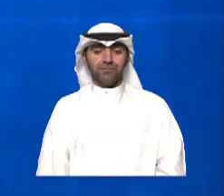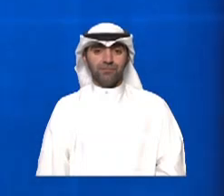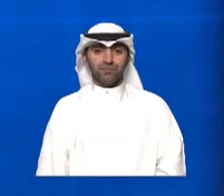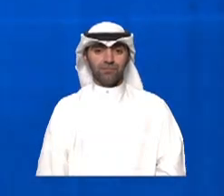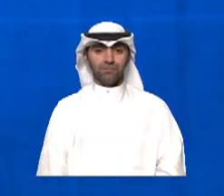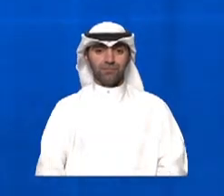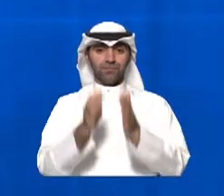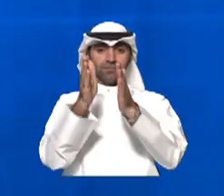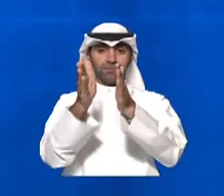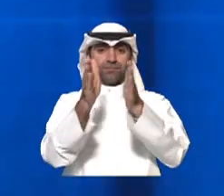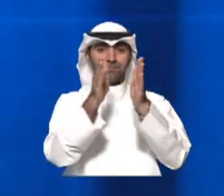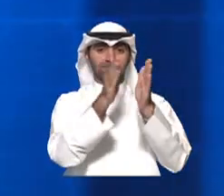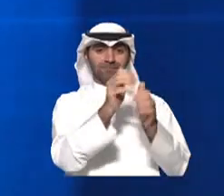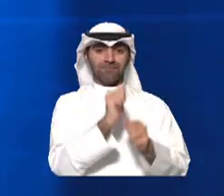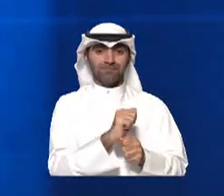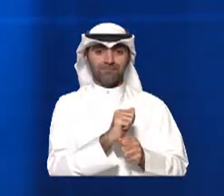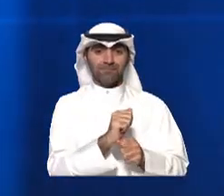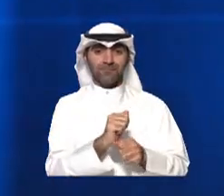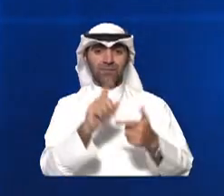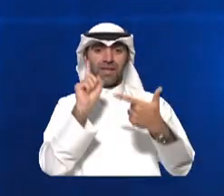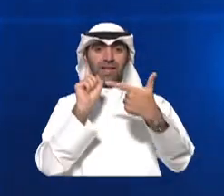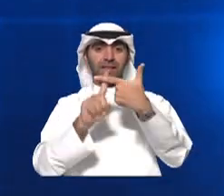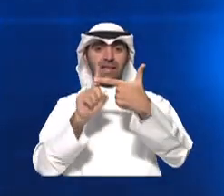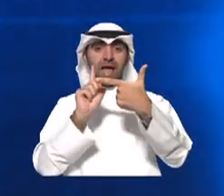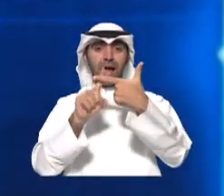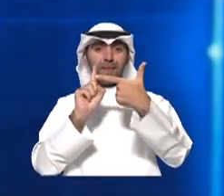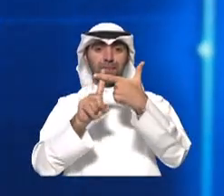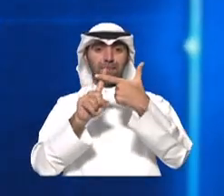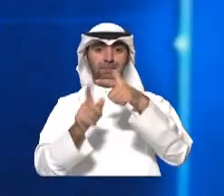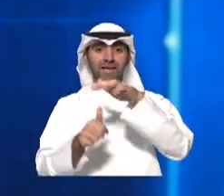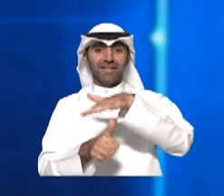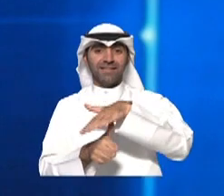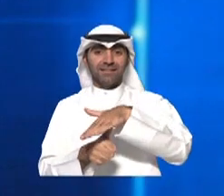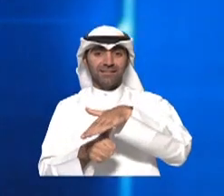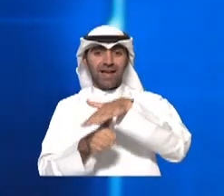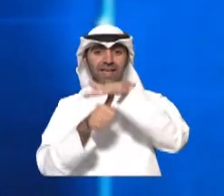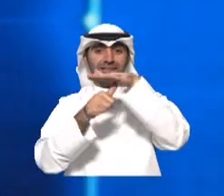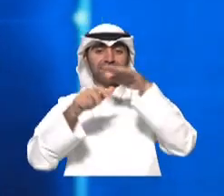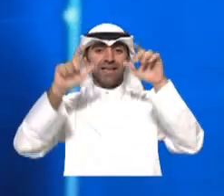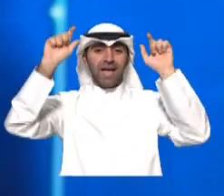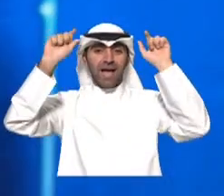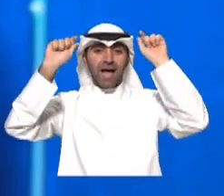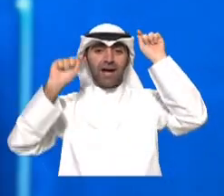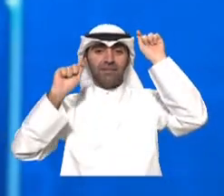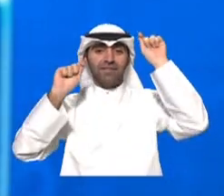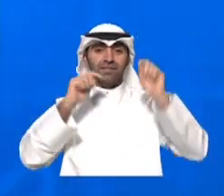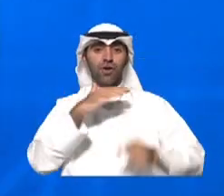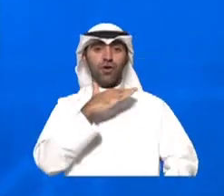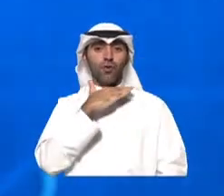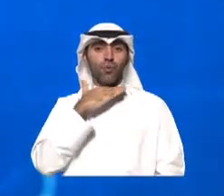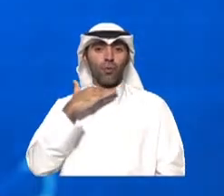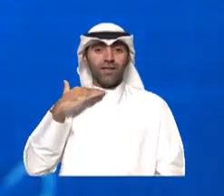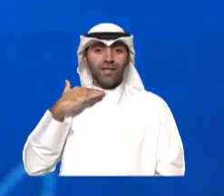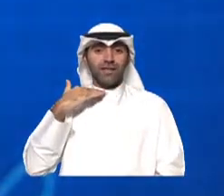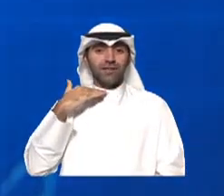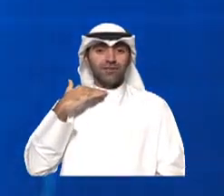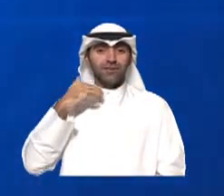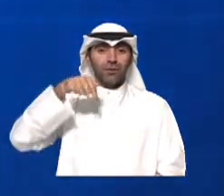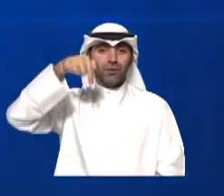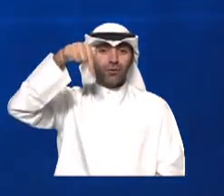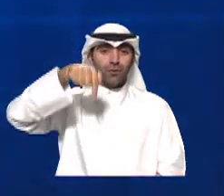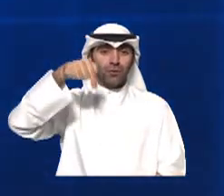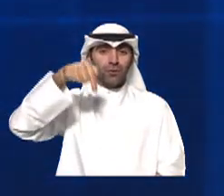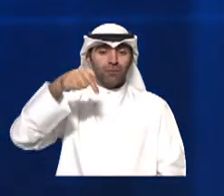تحت رعاية وحضور نائب رئيس الحرس الوطني الفريق أول متقاعد الشيخ أحمد نواف الأحمد الجابر الصباح، وبحضور وكيل